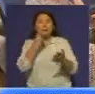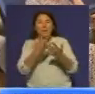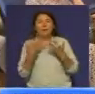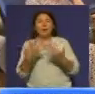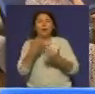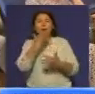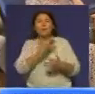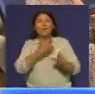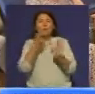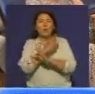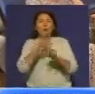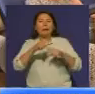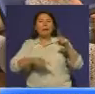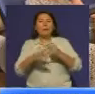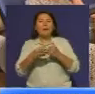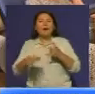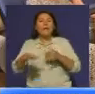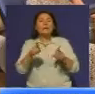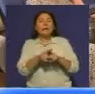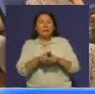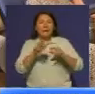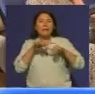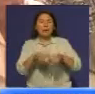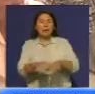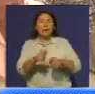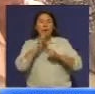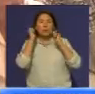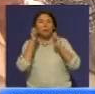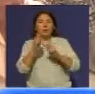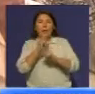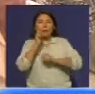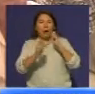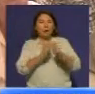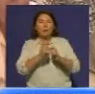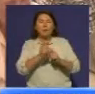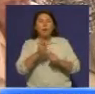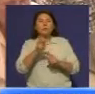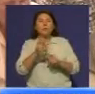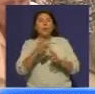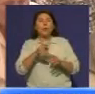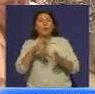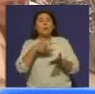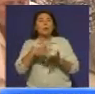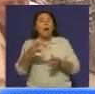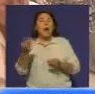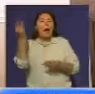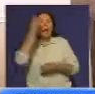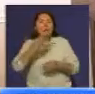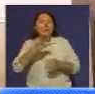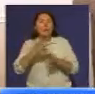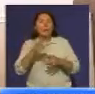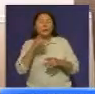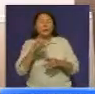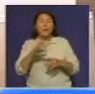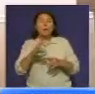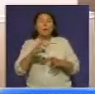любви к природе родного края. За благие дела активные граждане получили награды в преддверии 55-летия города Актау, ну а также в рамках программы